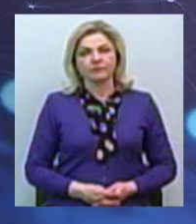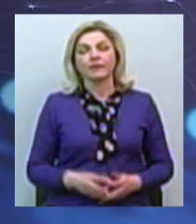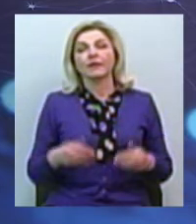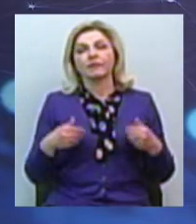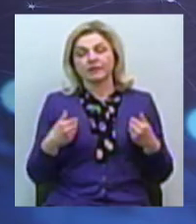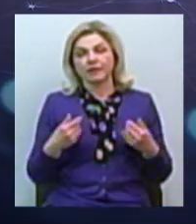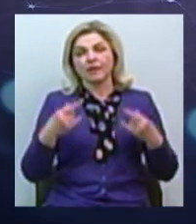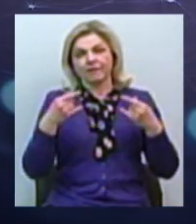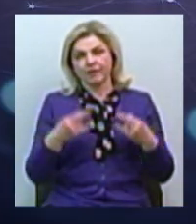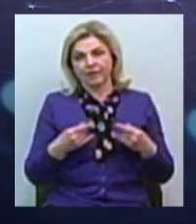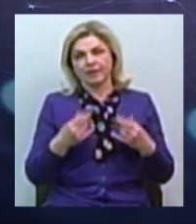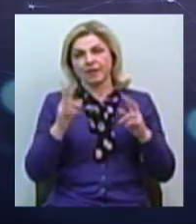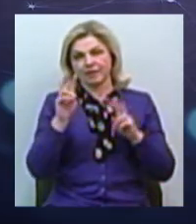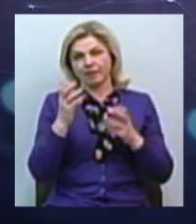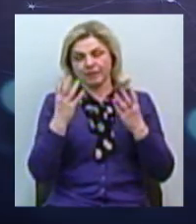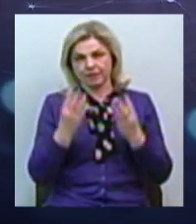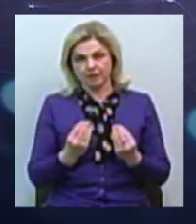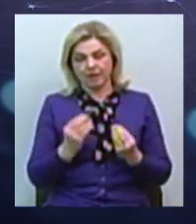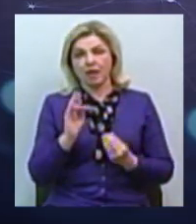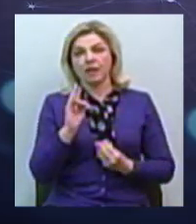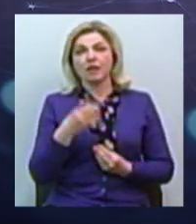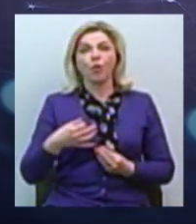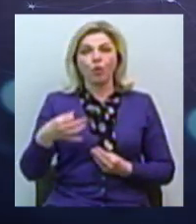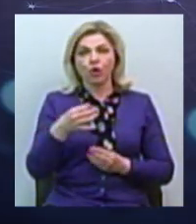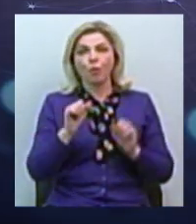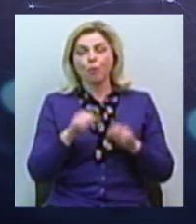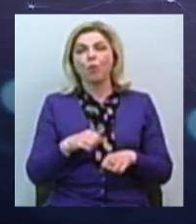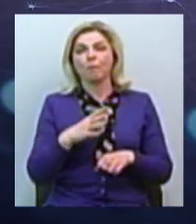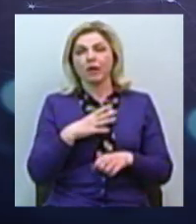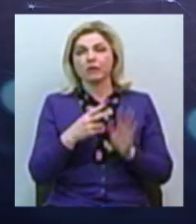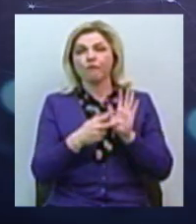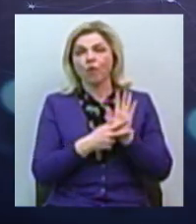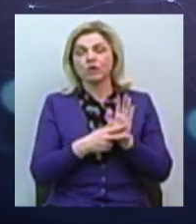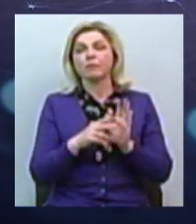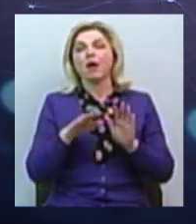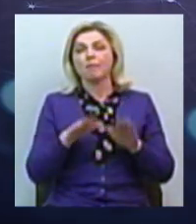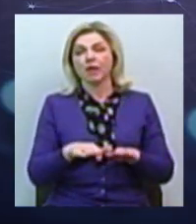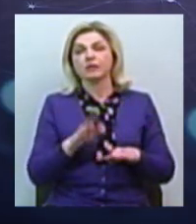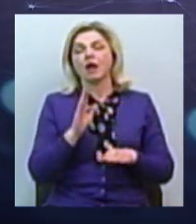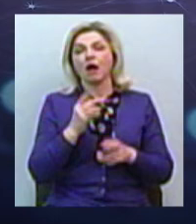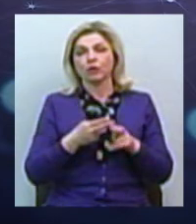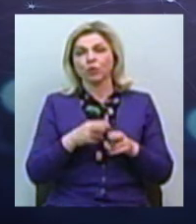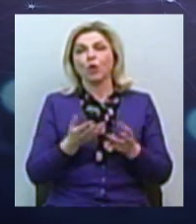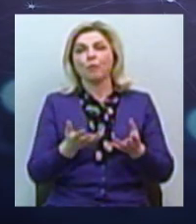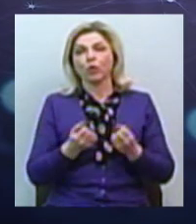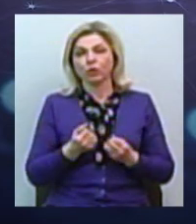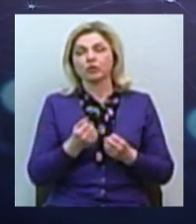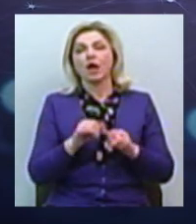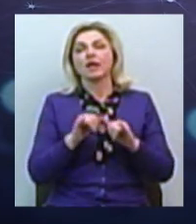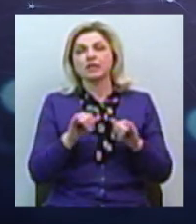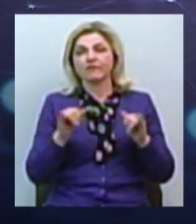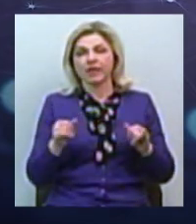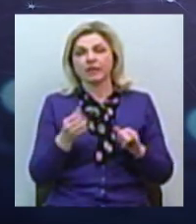Вітаю в прямому ефірі «Тема дня». Миколаївщина може стати 8-ю областю України, яка долучиться до проєкту Міністерства інвестицій і розвитку Республіки